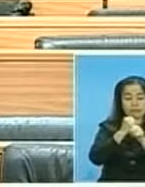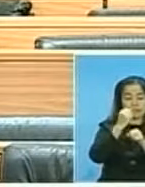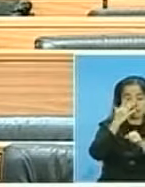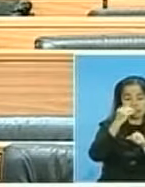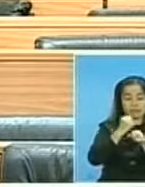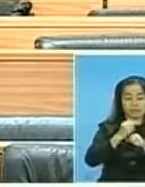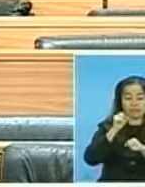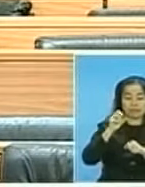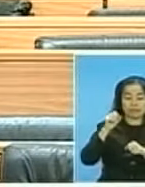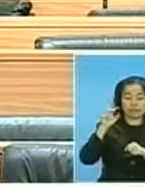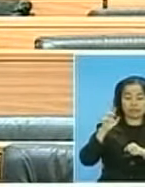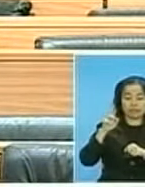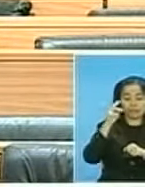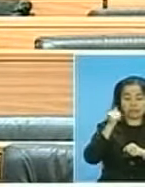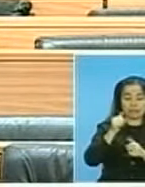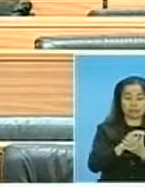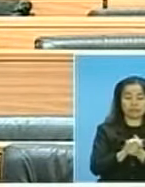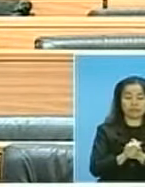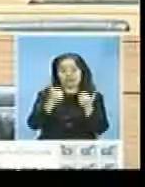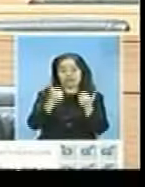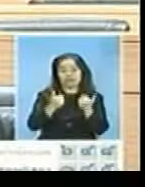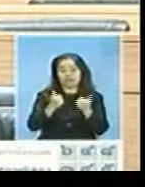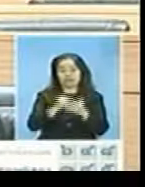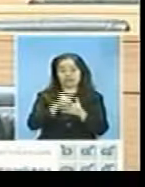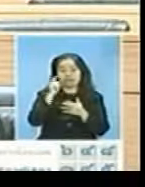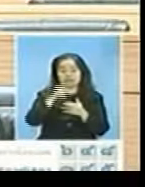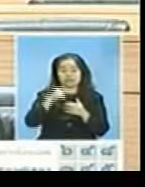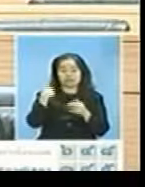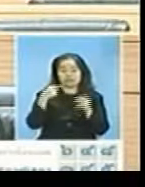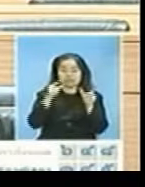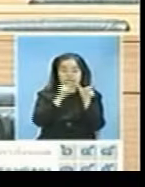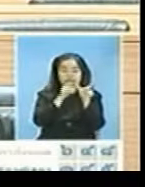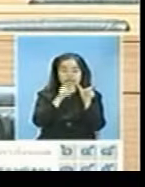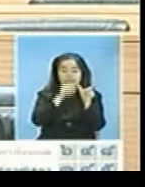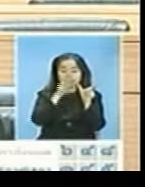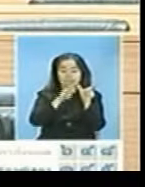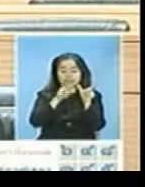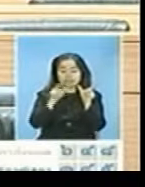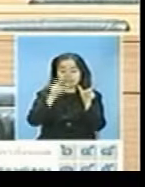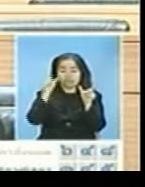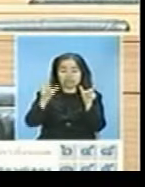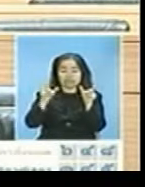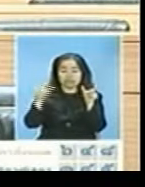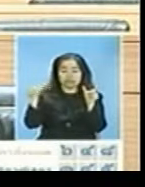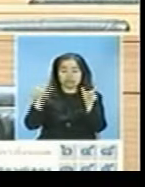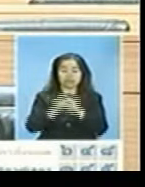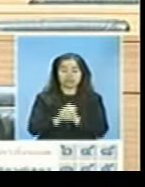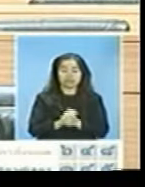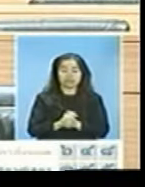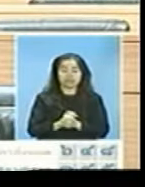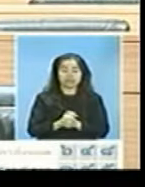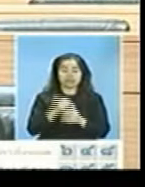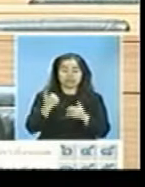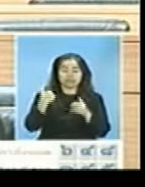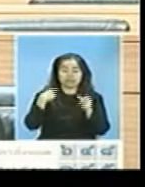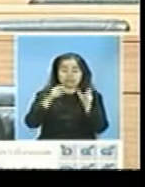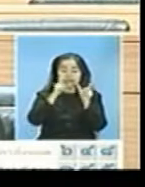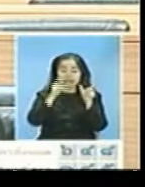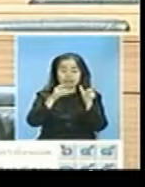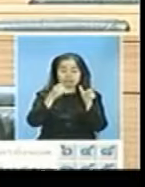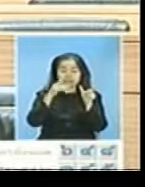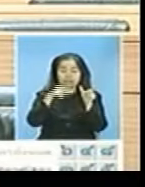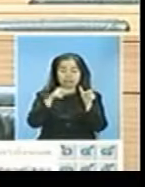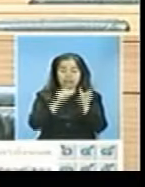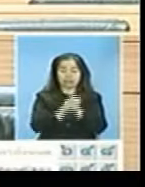สร.ที่ปลอดพ้นจากการถูกครอบงำทางเว้นวรรคระยะเวลาของให้ของการพ้นจากตำแหน่งมาระยะเวลาหนึ่ง